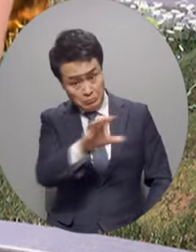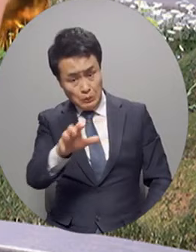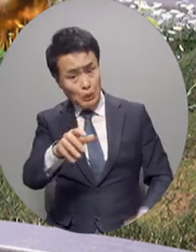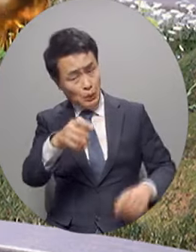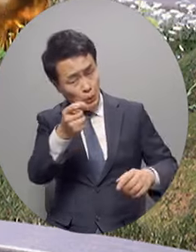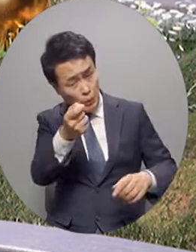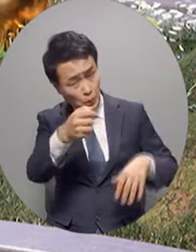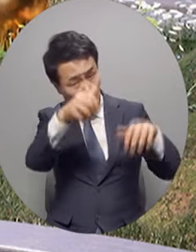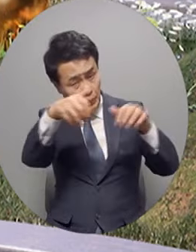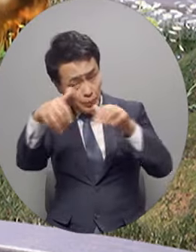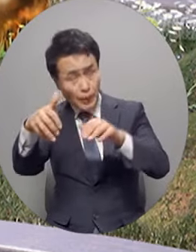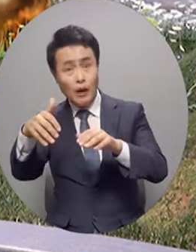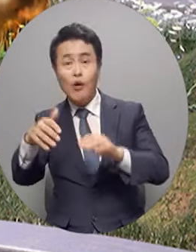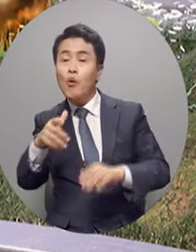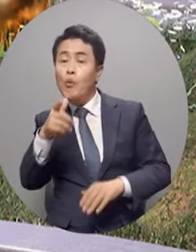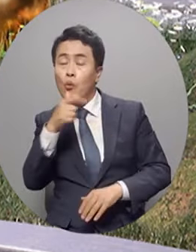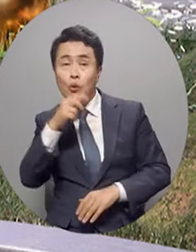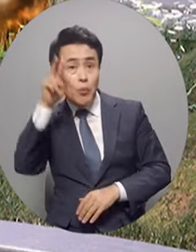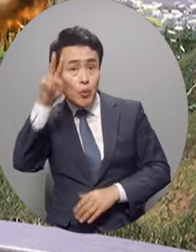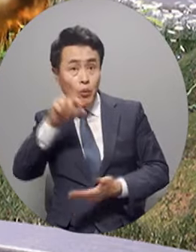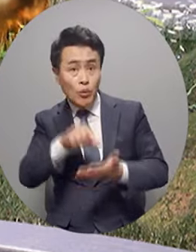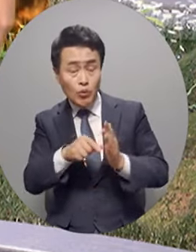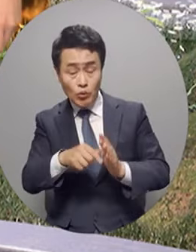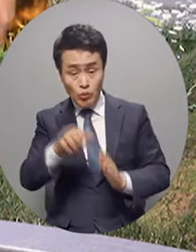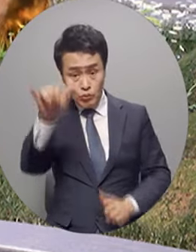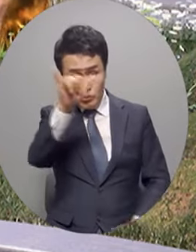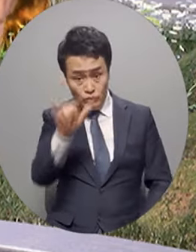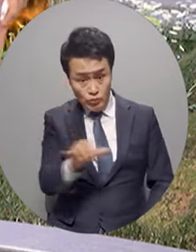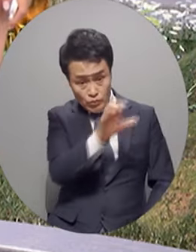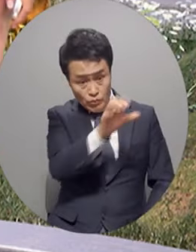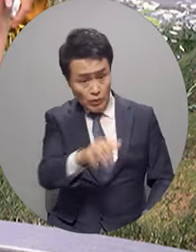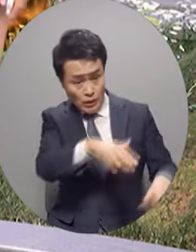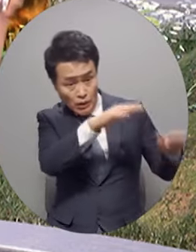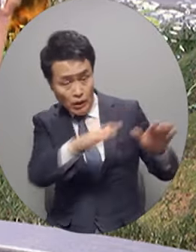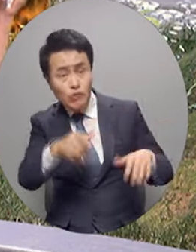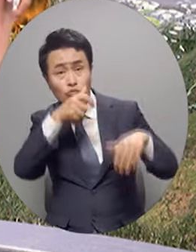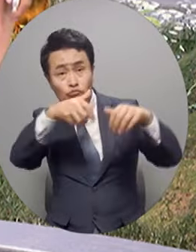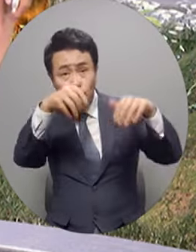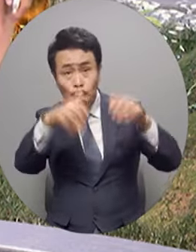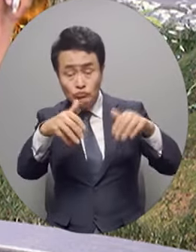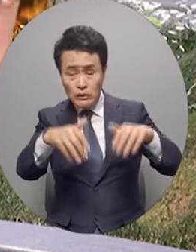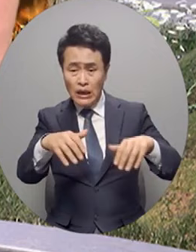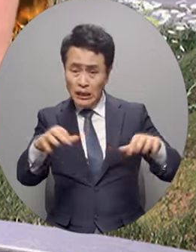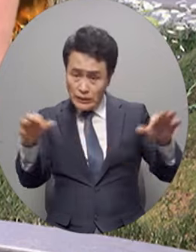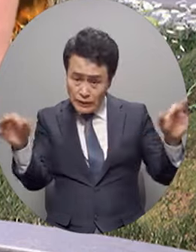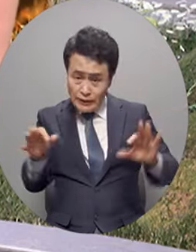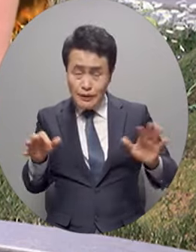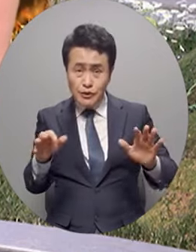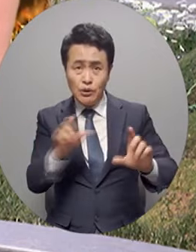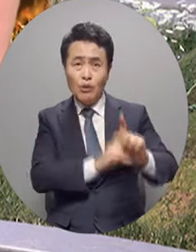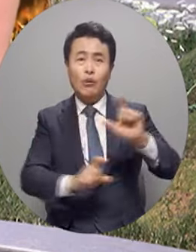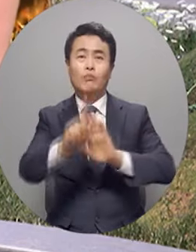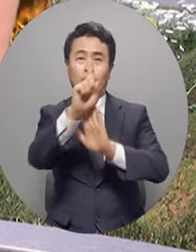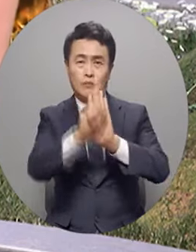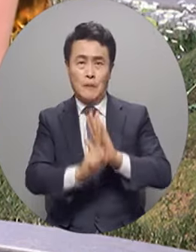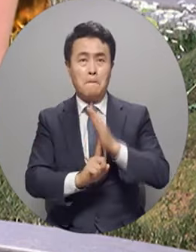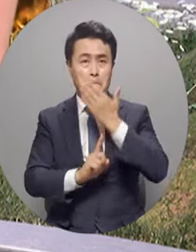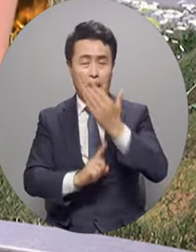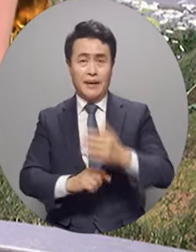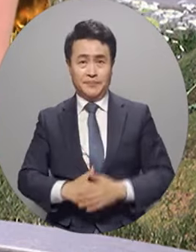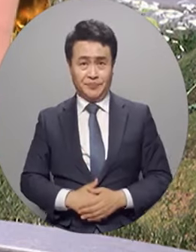스칠 수 있겠고요. 월요일인 모레는 중부와 해안가를 중심으로 비가 내리면서 일시적으로 기온이 더 낮아질 것으로